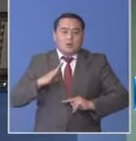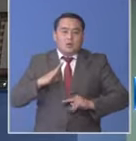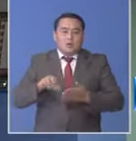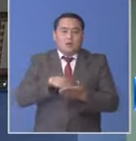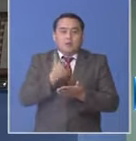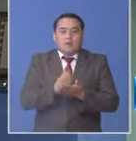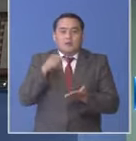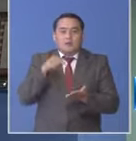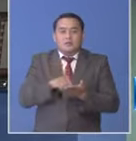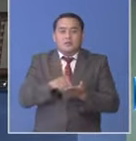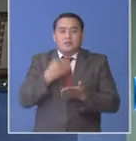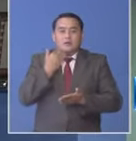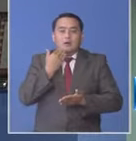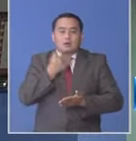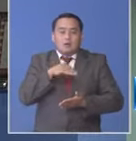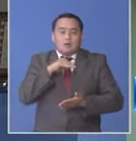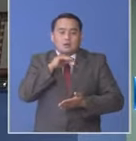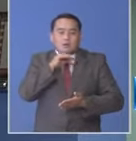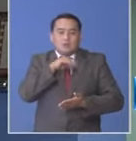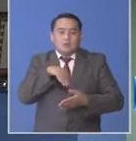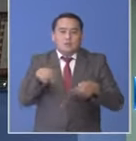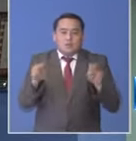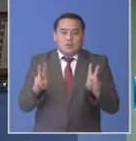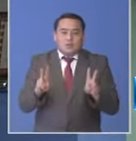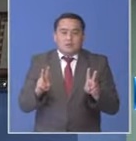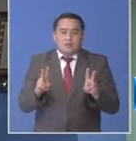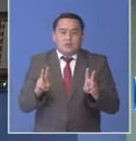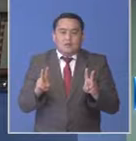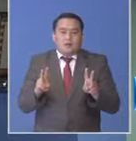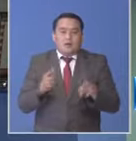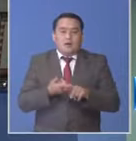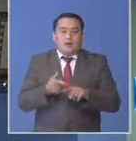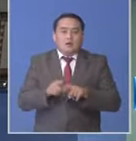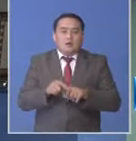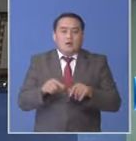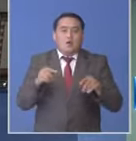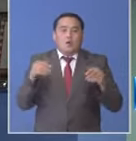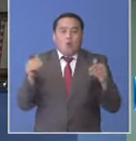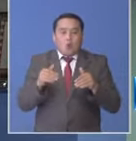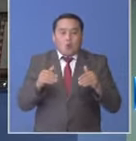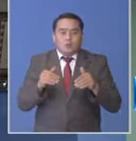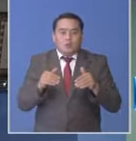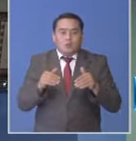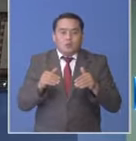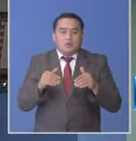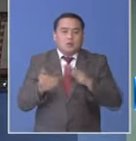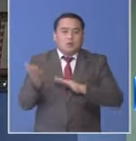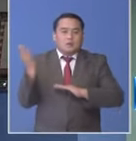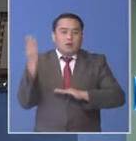главная цель – это подготовить качественных специалистов. Вот. Это училище в этом плане, она